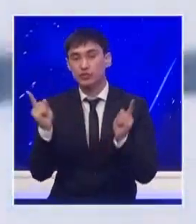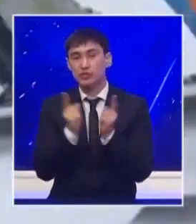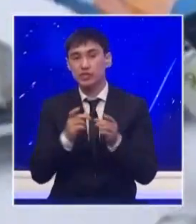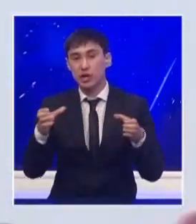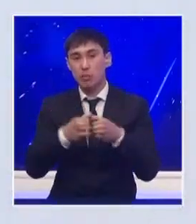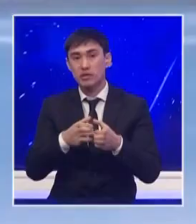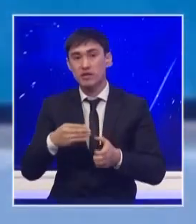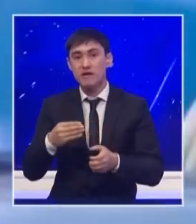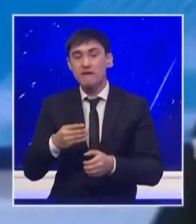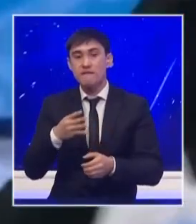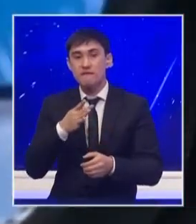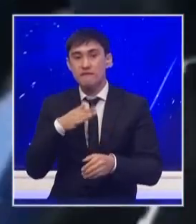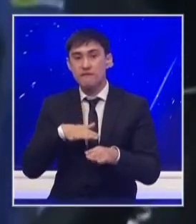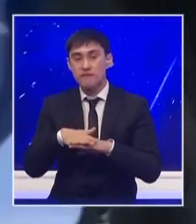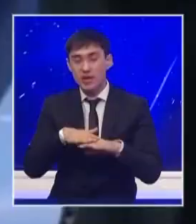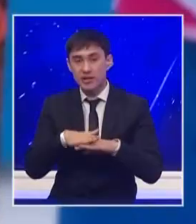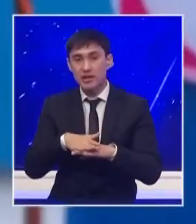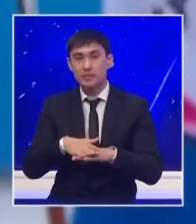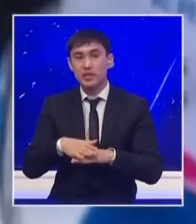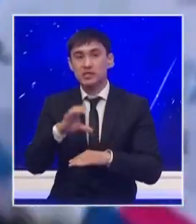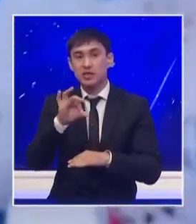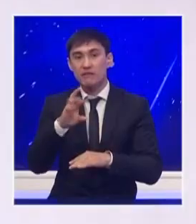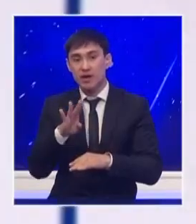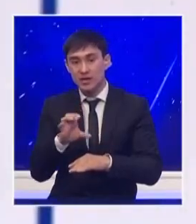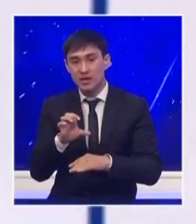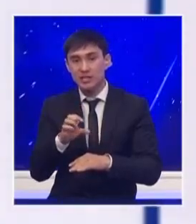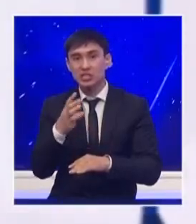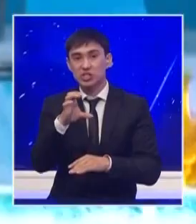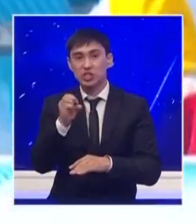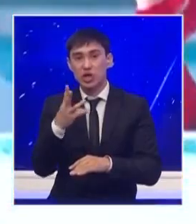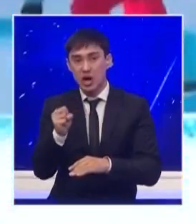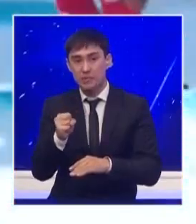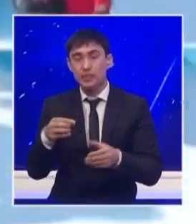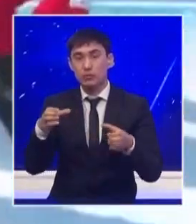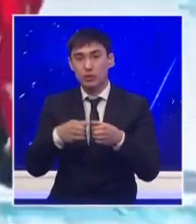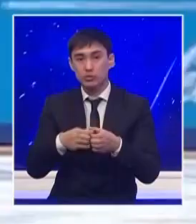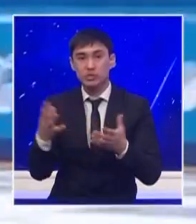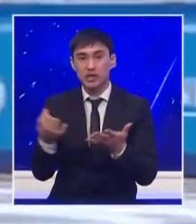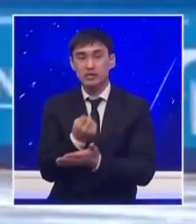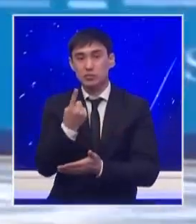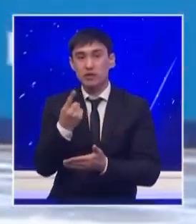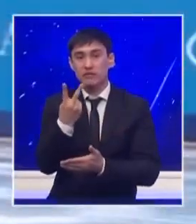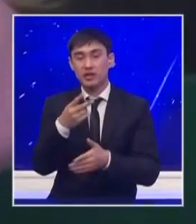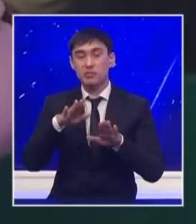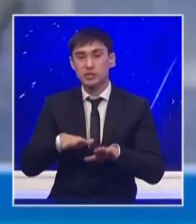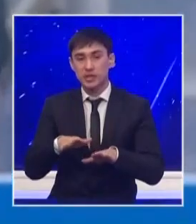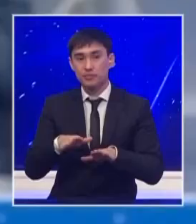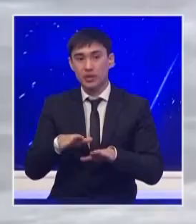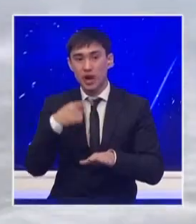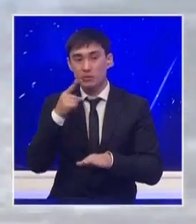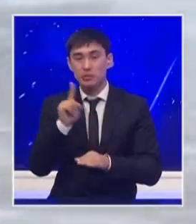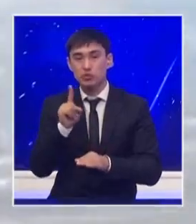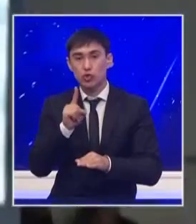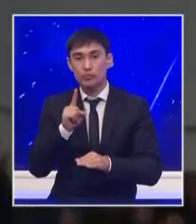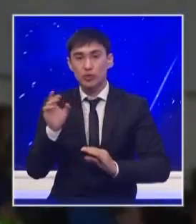командами из Венгрии Великобритании Словакии США из группы в плей-офф попадут дружины занявшие первые вторые места стоит